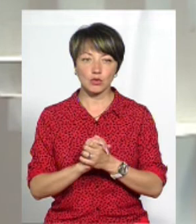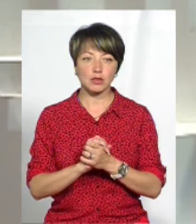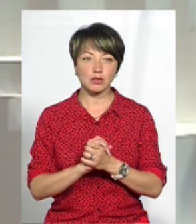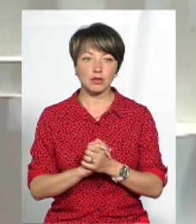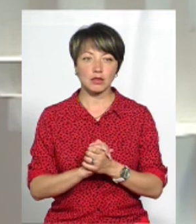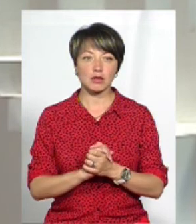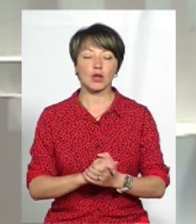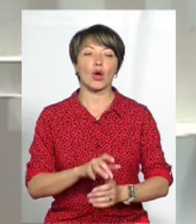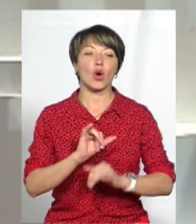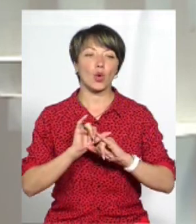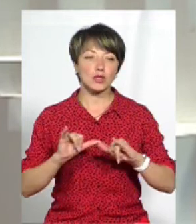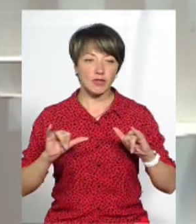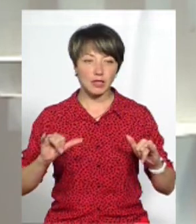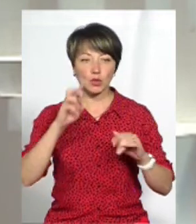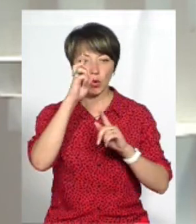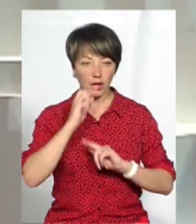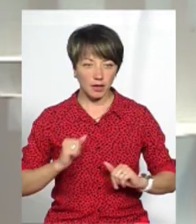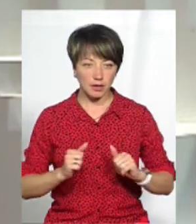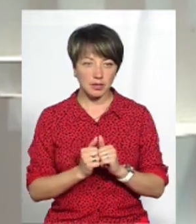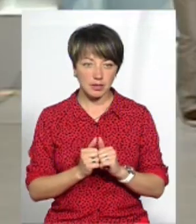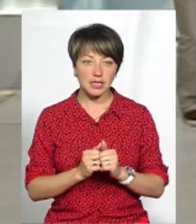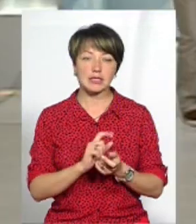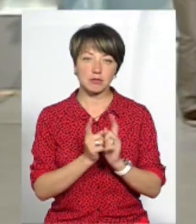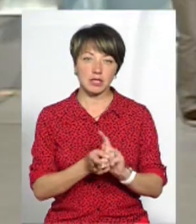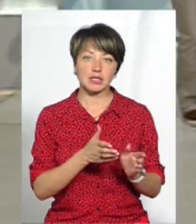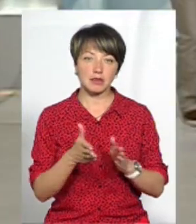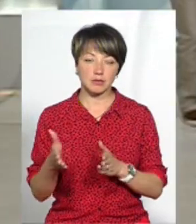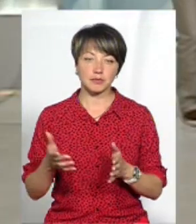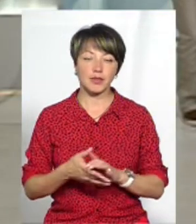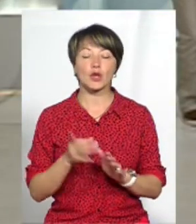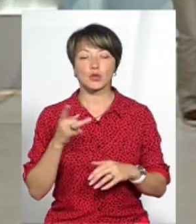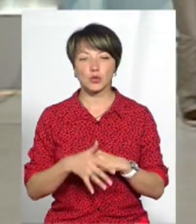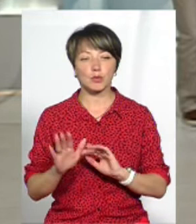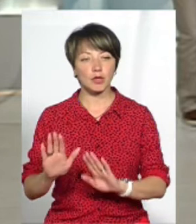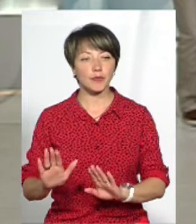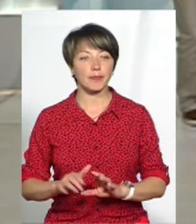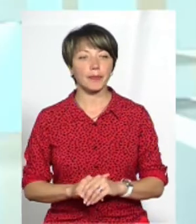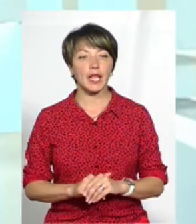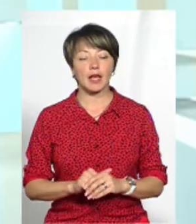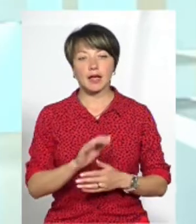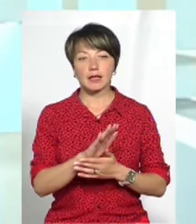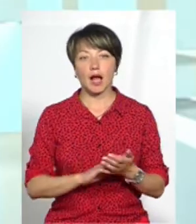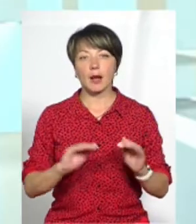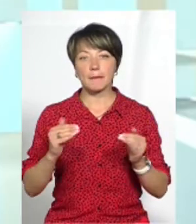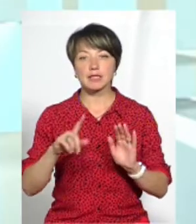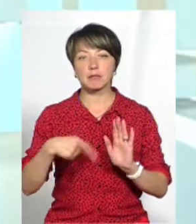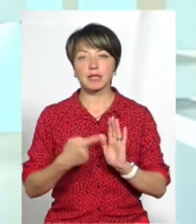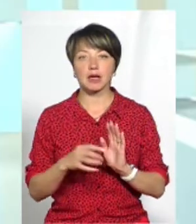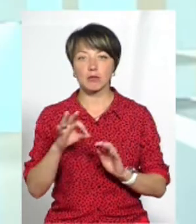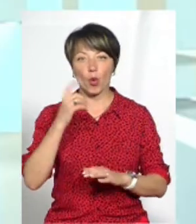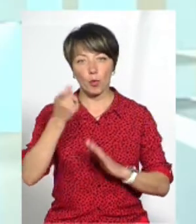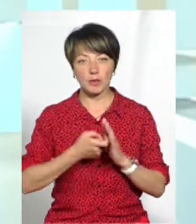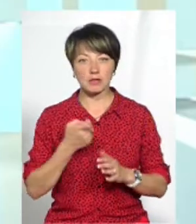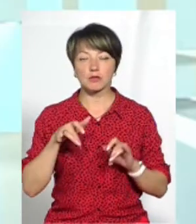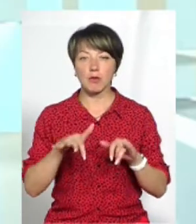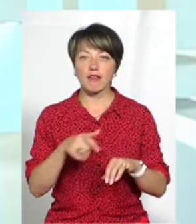достатньо індустріально розвинутою країною. Зміна системи – це вже інше. Зрозуміло. Далі бліц питання стосовно